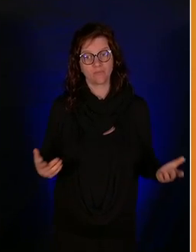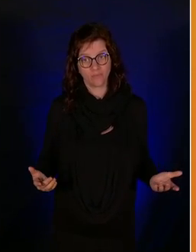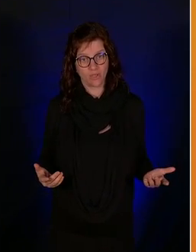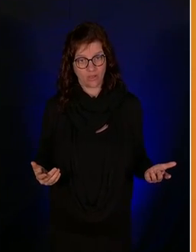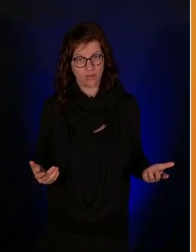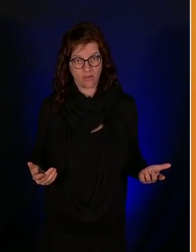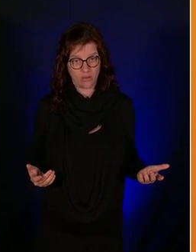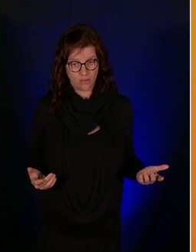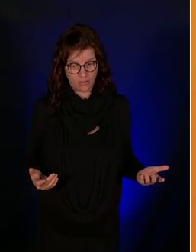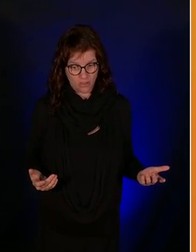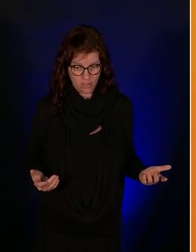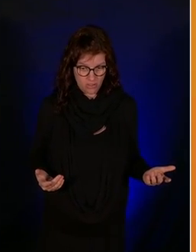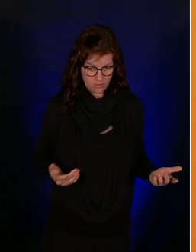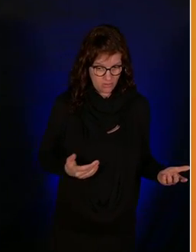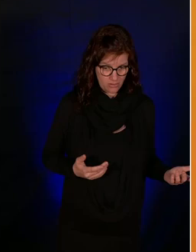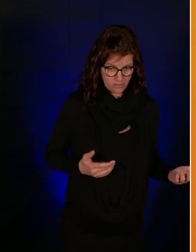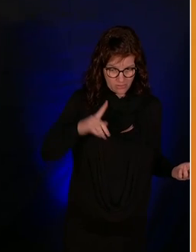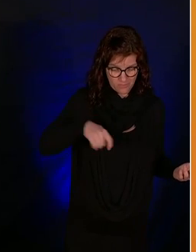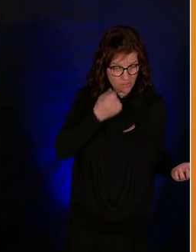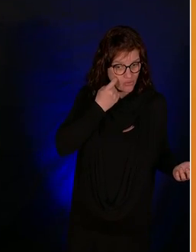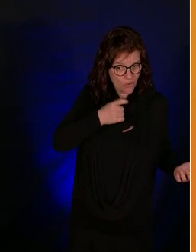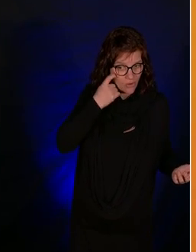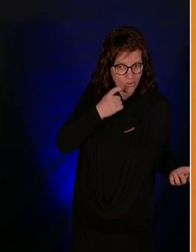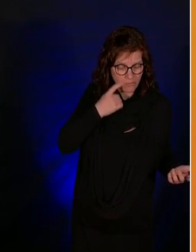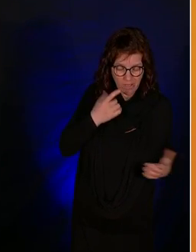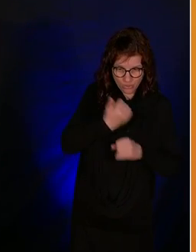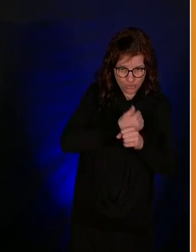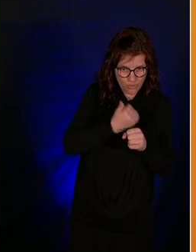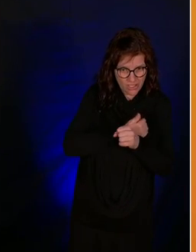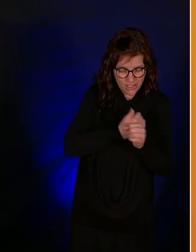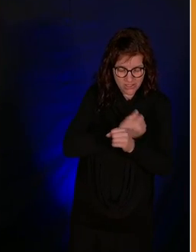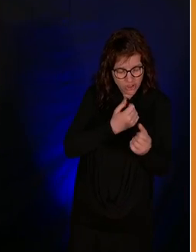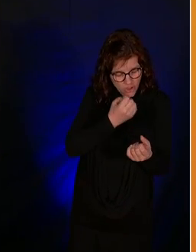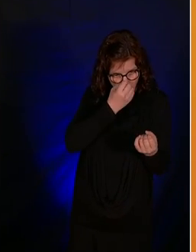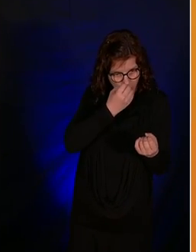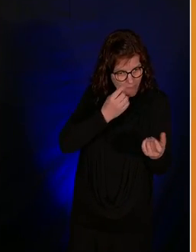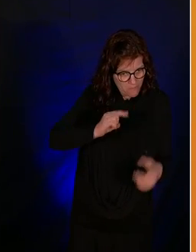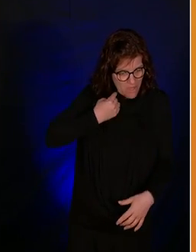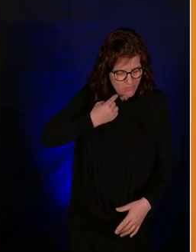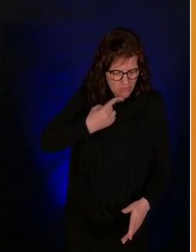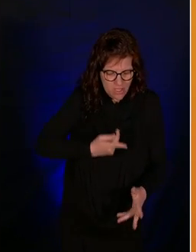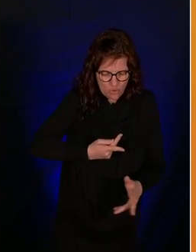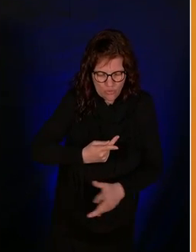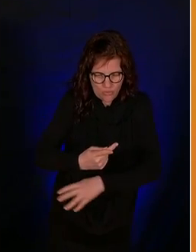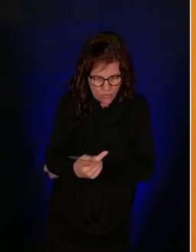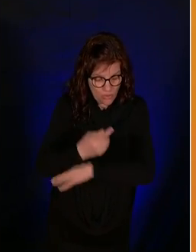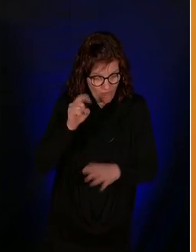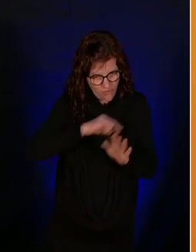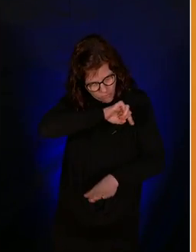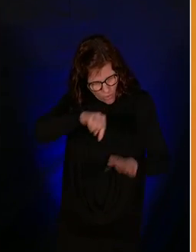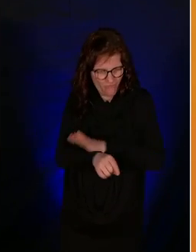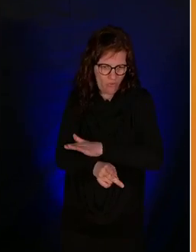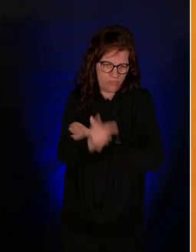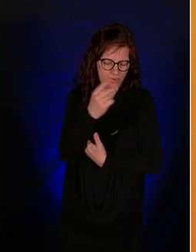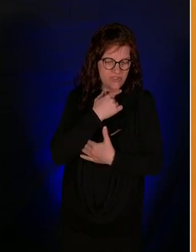Force est de constater que chaque année, les pertes s'accumulent. Il faut donc aller plus loin et revendiquer une indexation